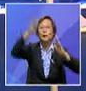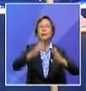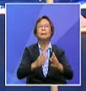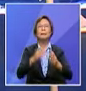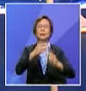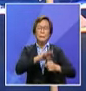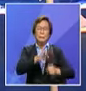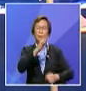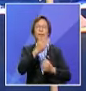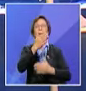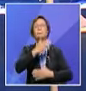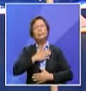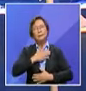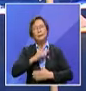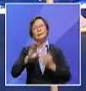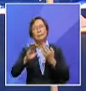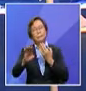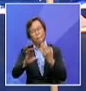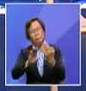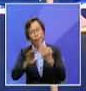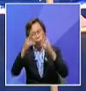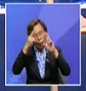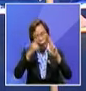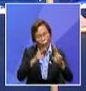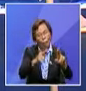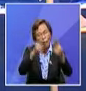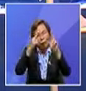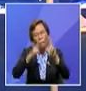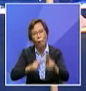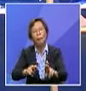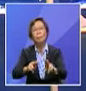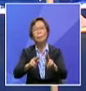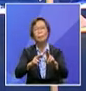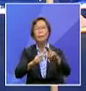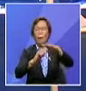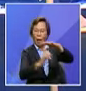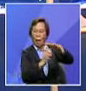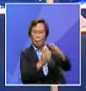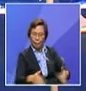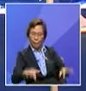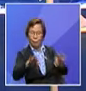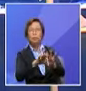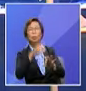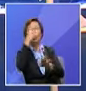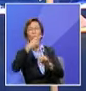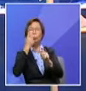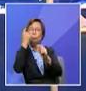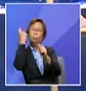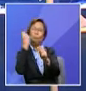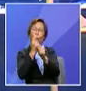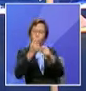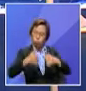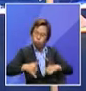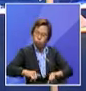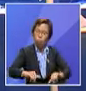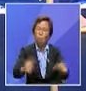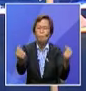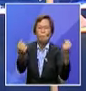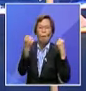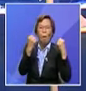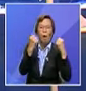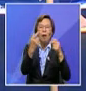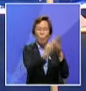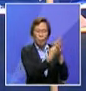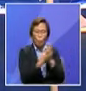toleransi, saling hormat menghormati yang menjadi arunan penting bagi mengekalkan kestabilan dan perpaduan